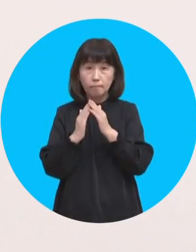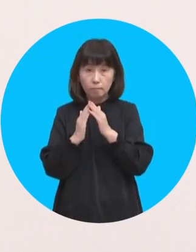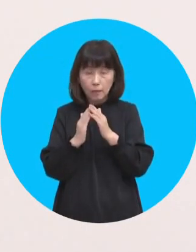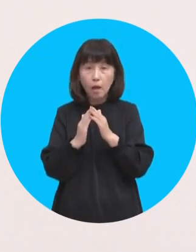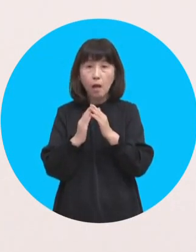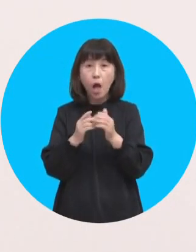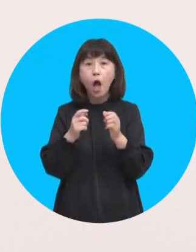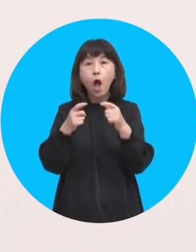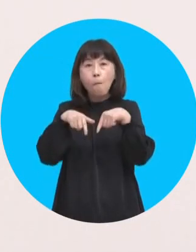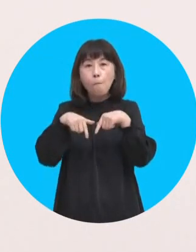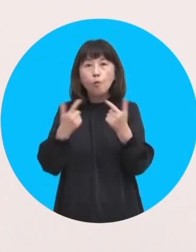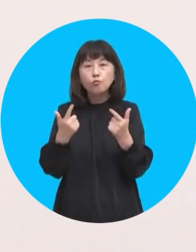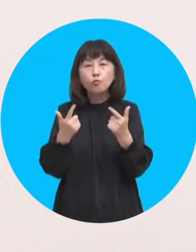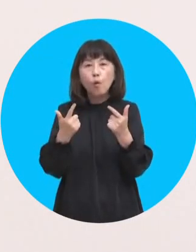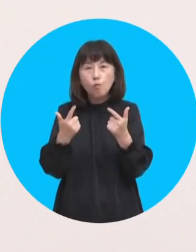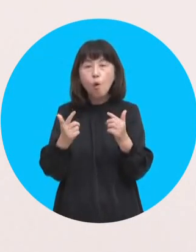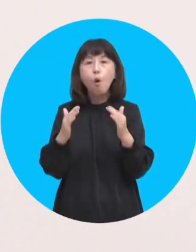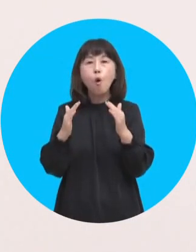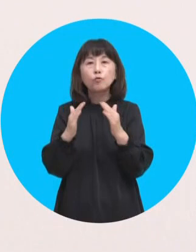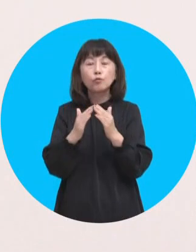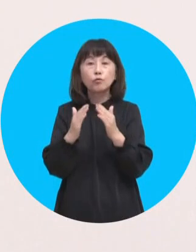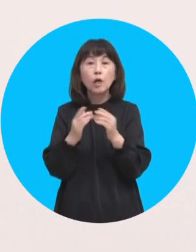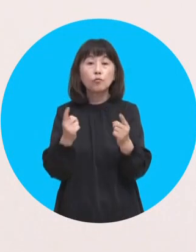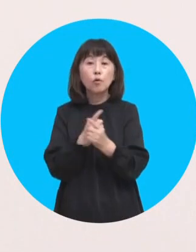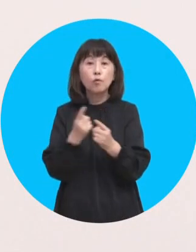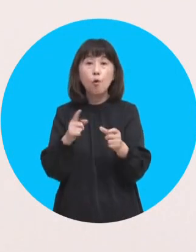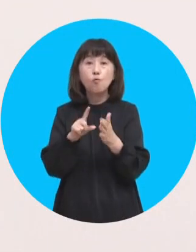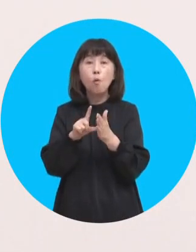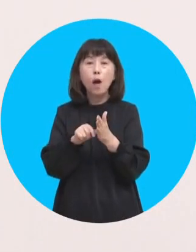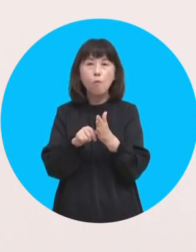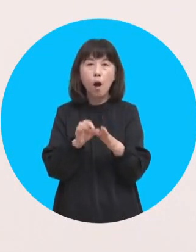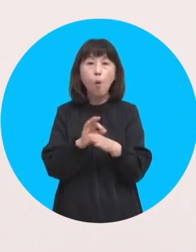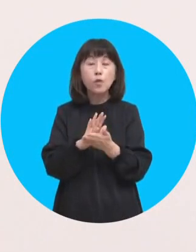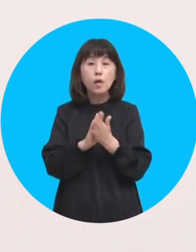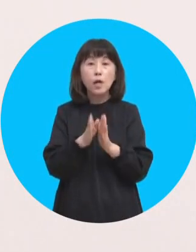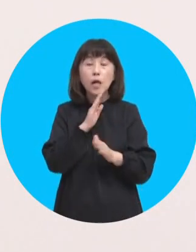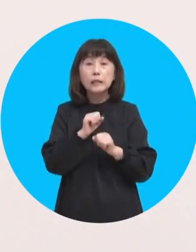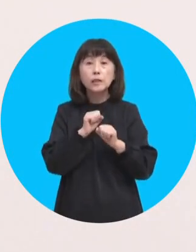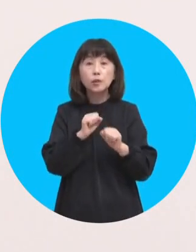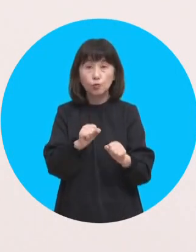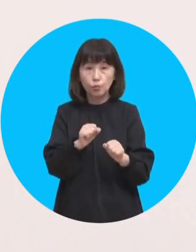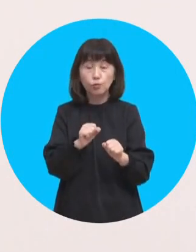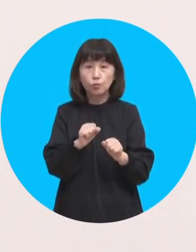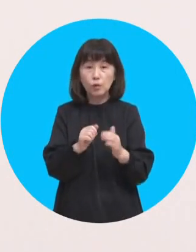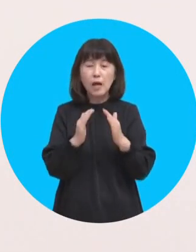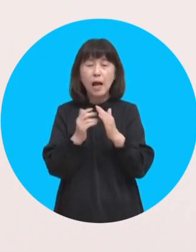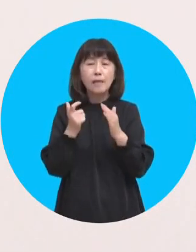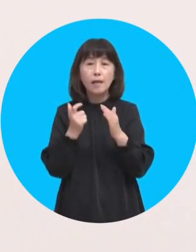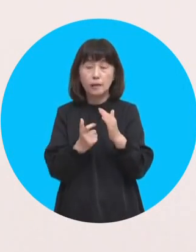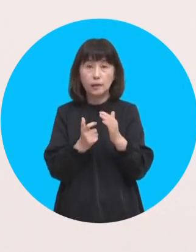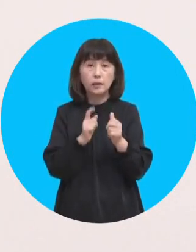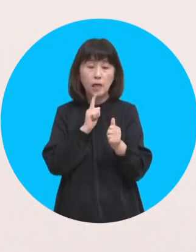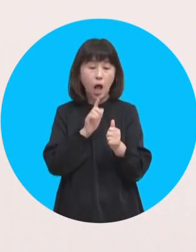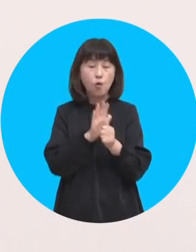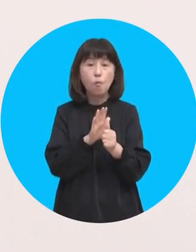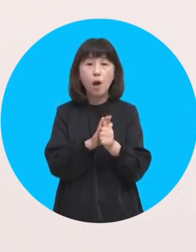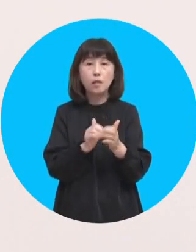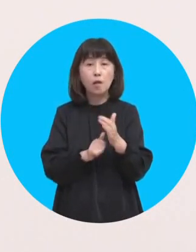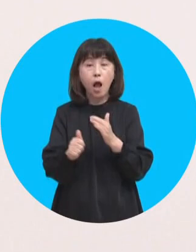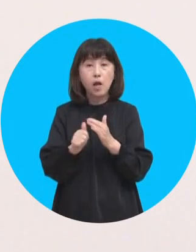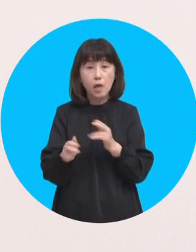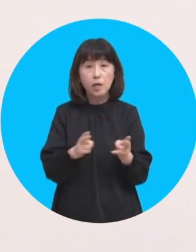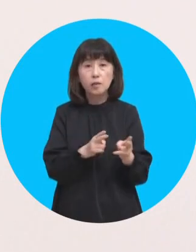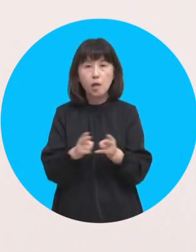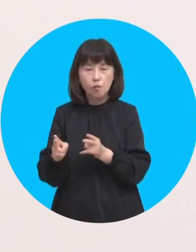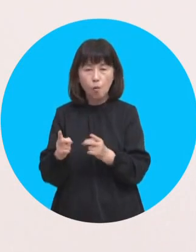フォームを行う場合は、大分県が実施する耐震アドバイザー派遣制度を申請時までに利用する必要がありますので、